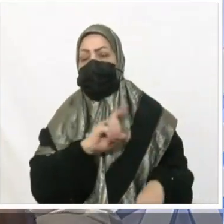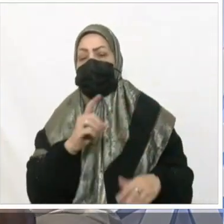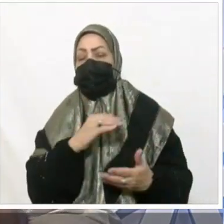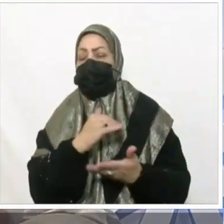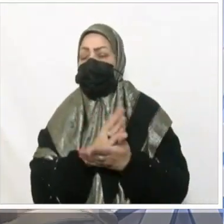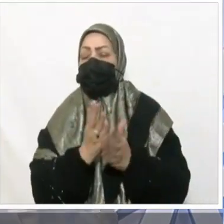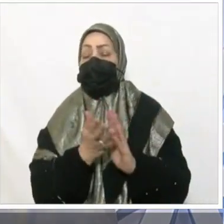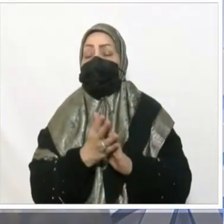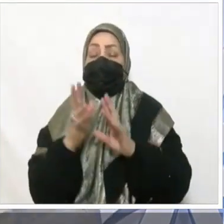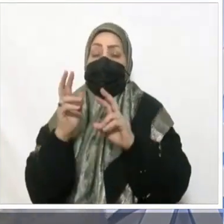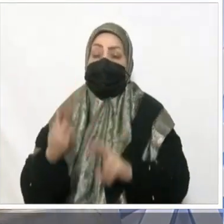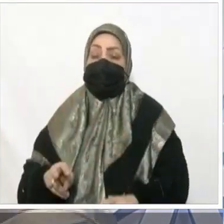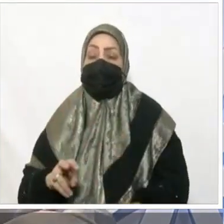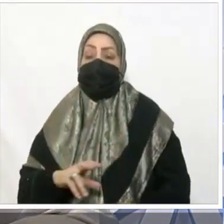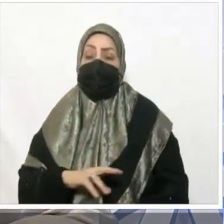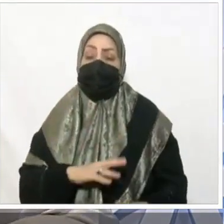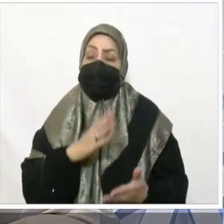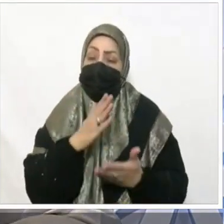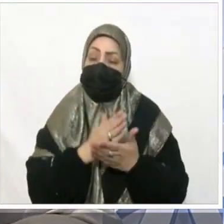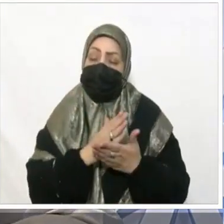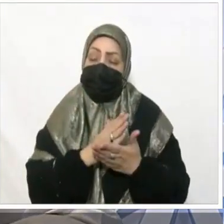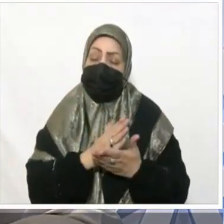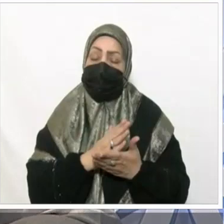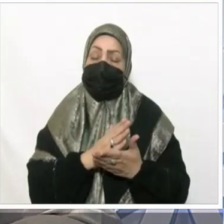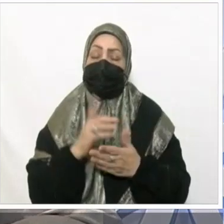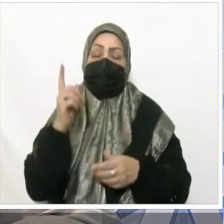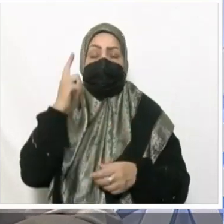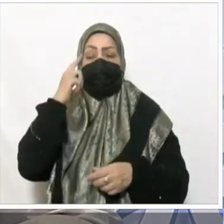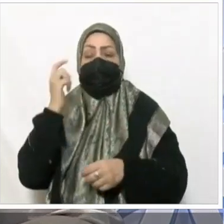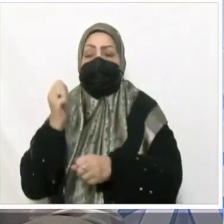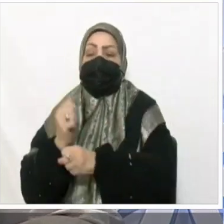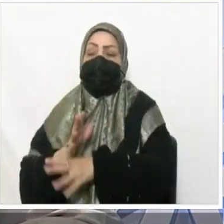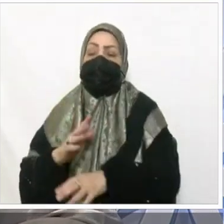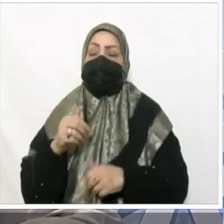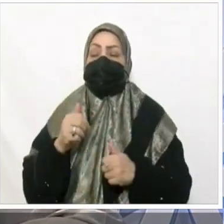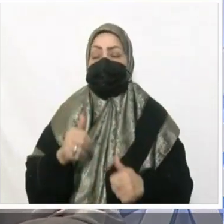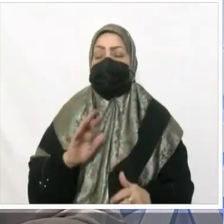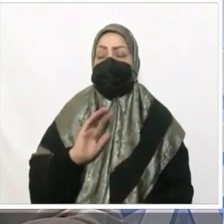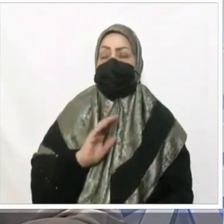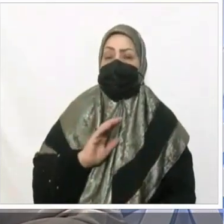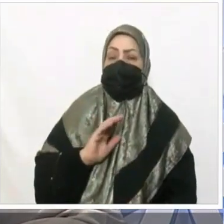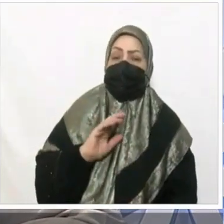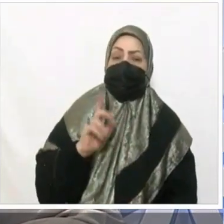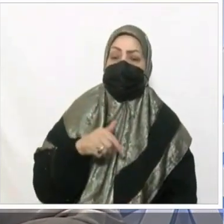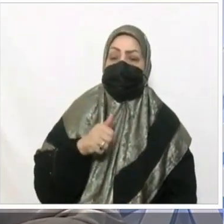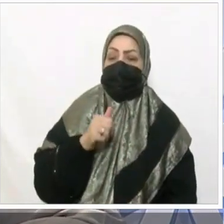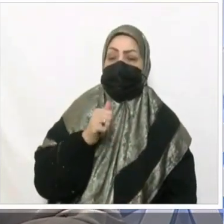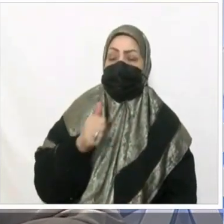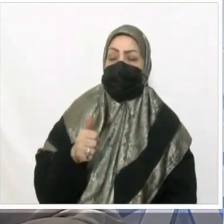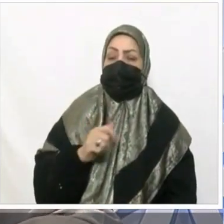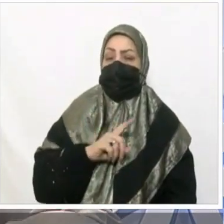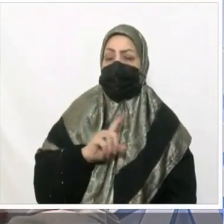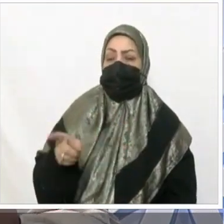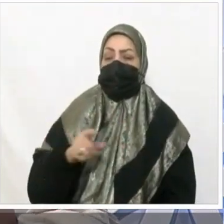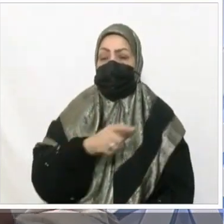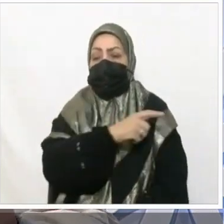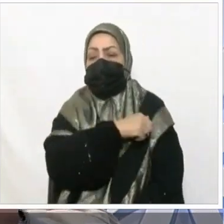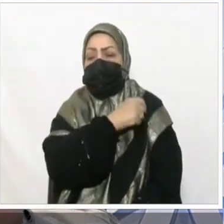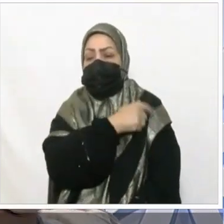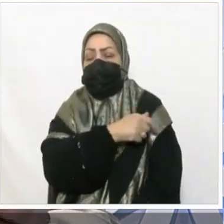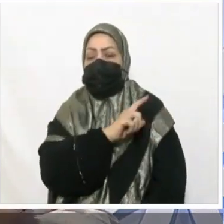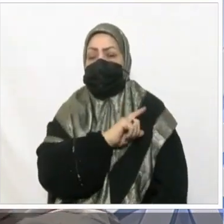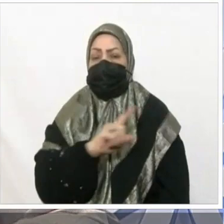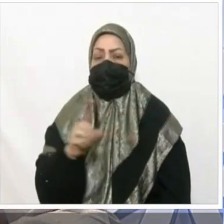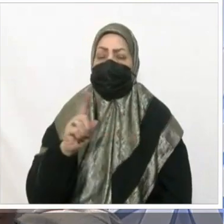للورثة؟ هذا أفضل. لكن أحمد الآن يسأل هل أني آثم؟ أني لا أقول أنت آثم يا أحمد، لا، أنت دعوت